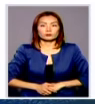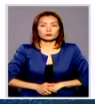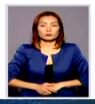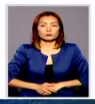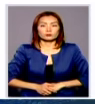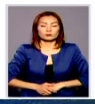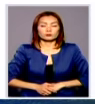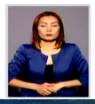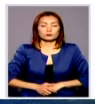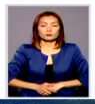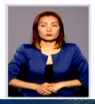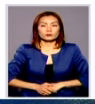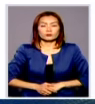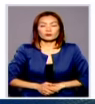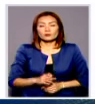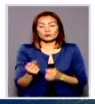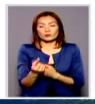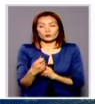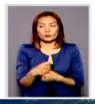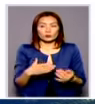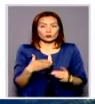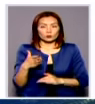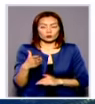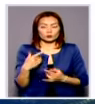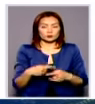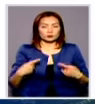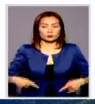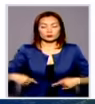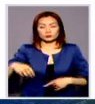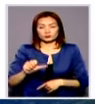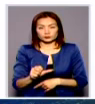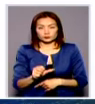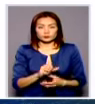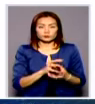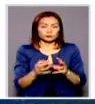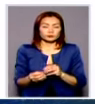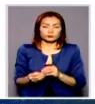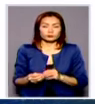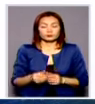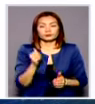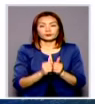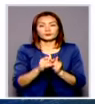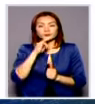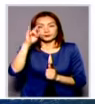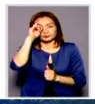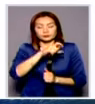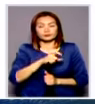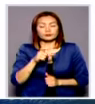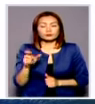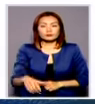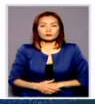Ол үшін осы алдымызда тұрған алдағы бірнеше аптаның ішінде әрбір Қазақстан